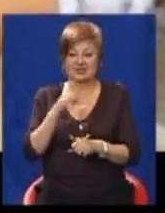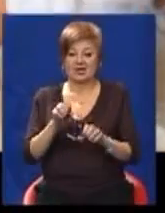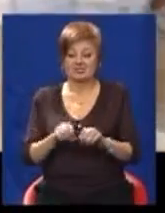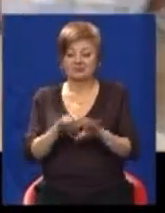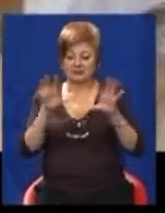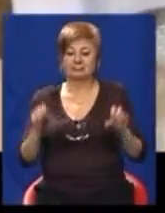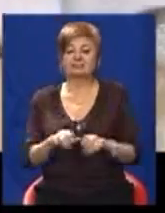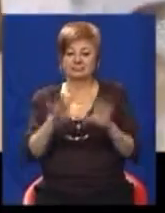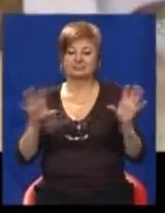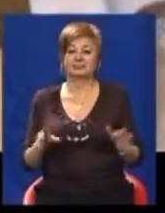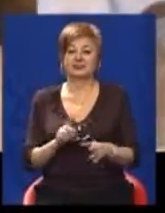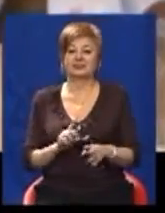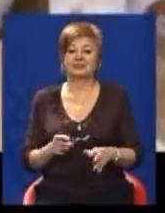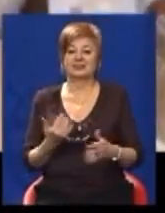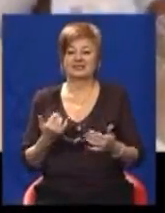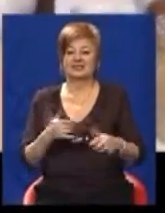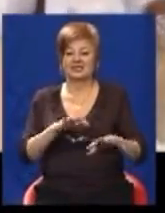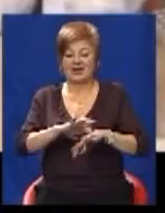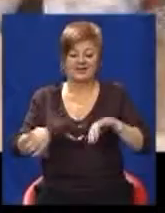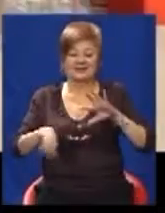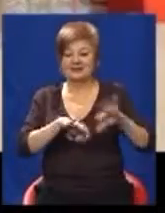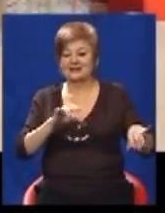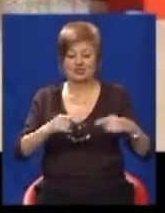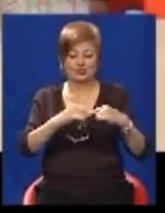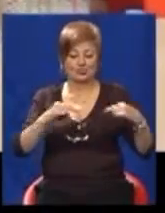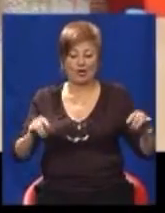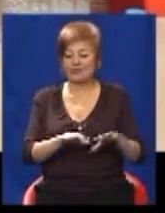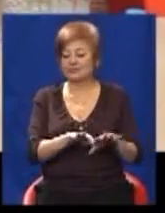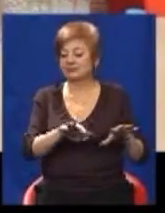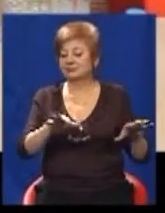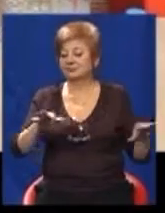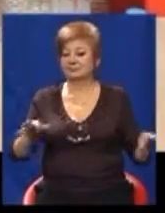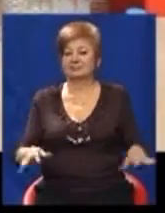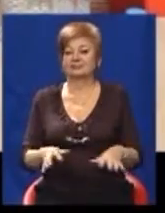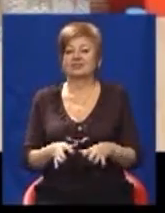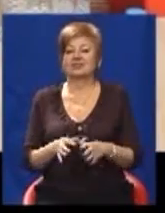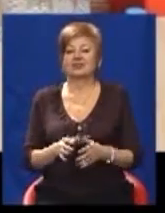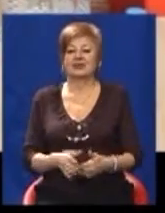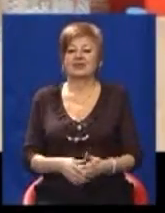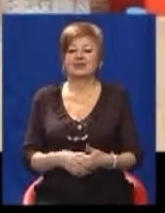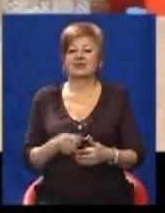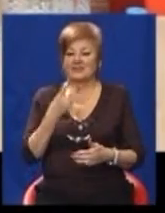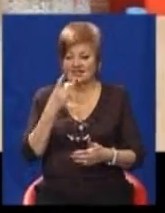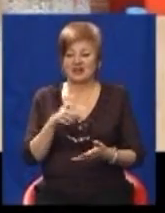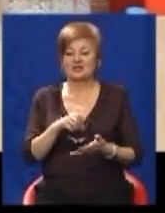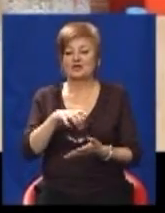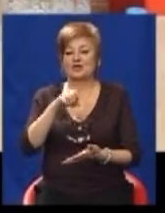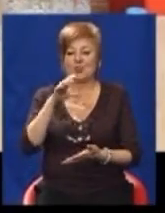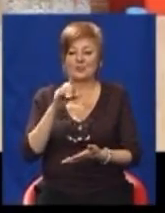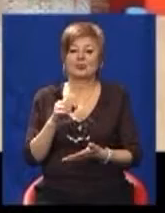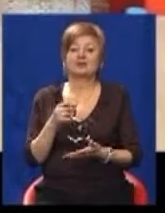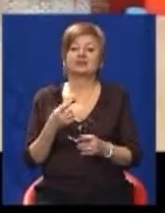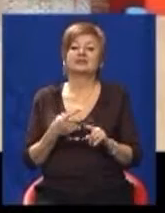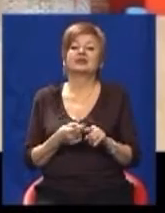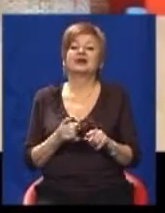ніяк. Зараз увесь стіл буде в цій піні, у цій бульбашковій каші. Знаєте